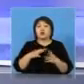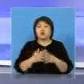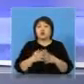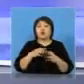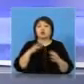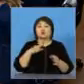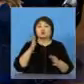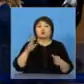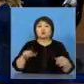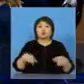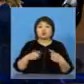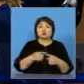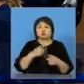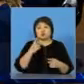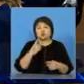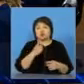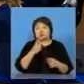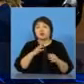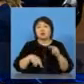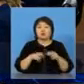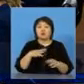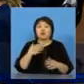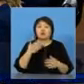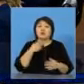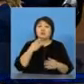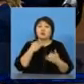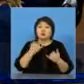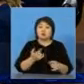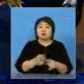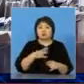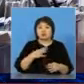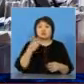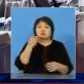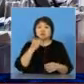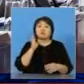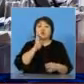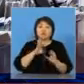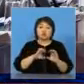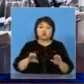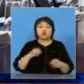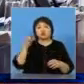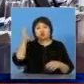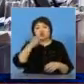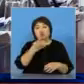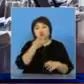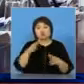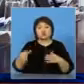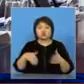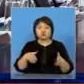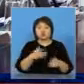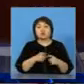жаңғырту жоспарланған. Бірінші кезекте әлеуметтік инфрақұрылымға мән беріледі. Яғни сапалы ауыз су, жарық, жылу, жол